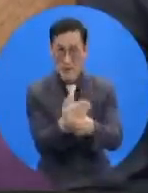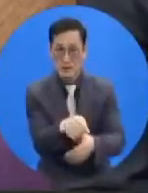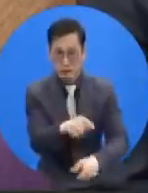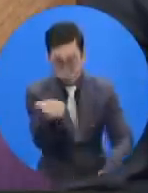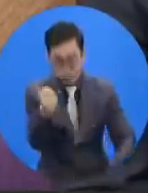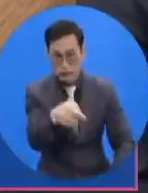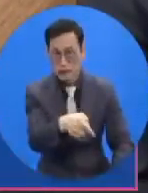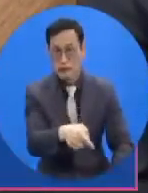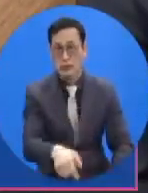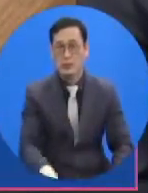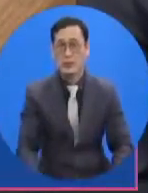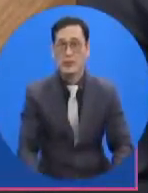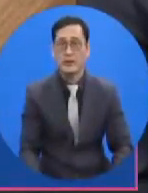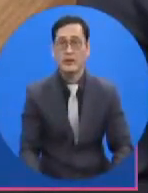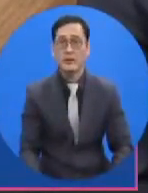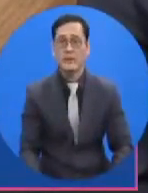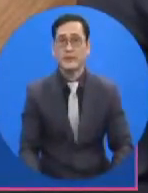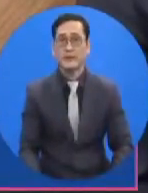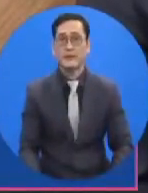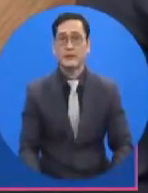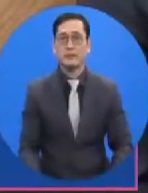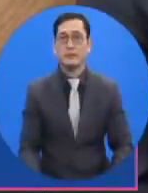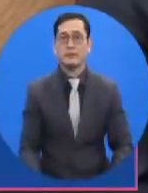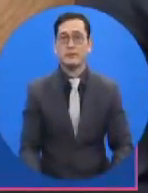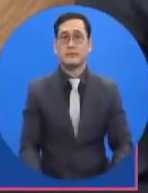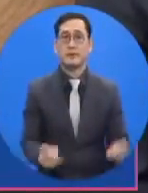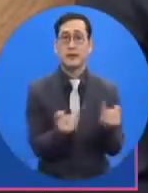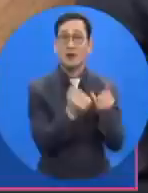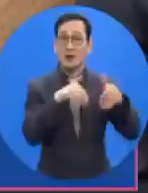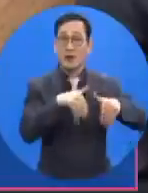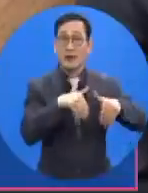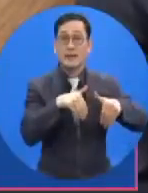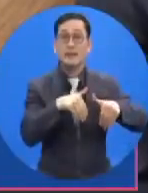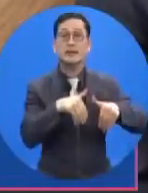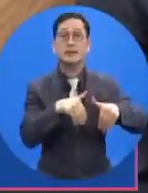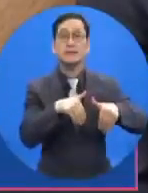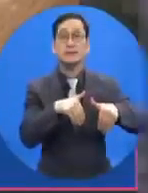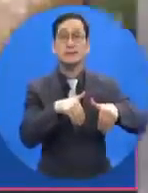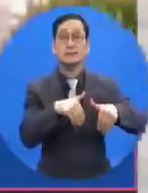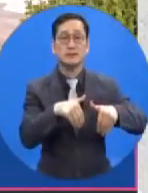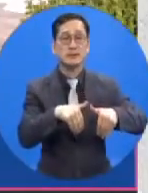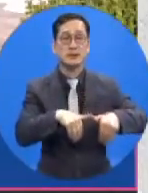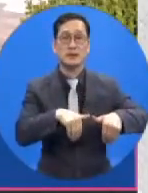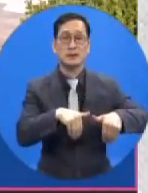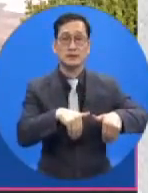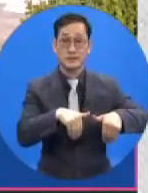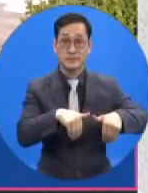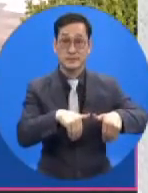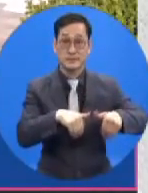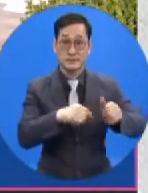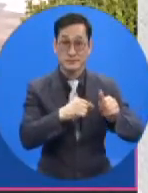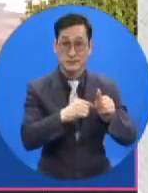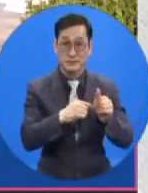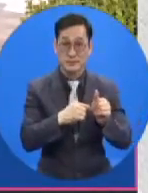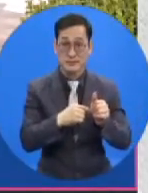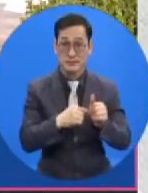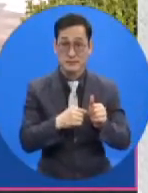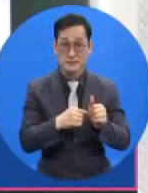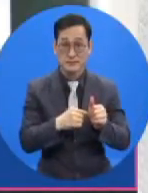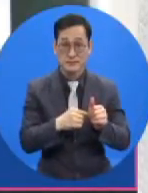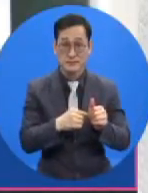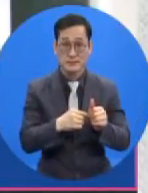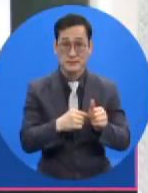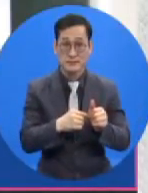그 해당 여종업원이 근무했던 시기가 증상 발현 이전이기 때문에 걱정하지 말라 이런 취지로 지금 이렇게